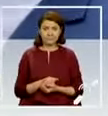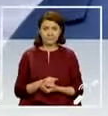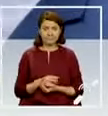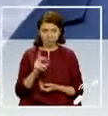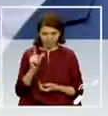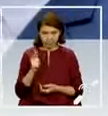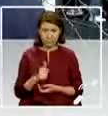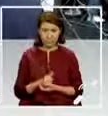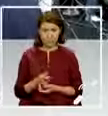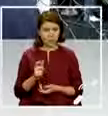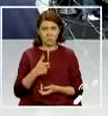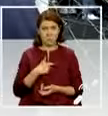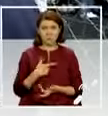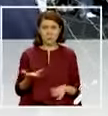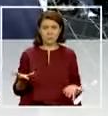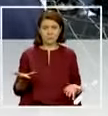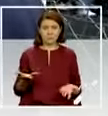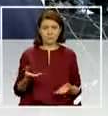Da. Nu este conform.